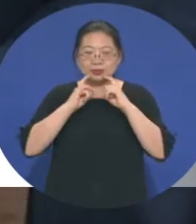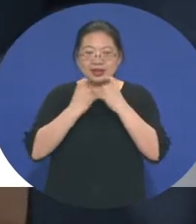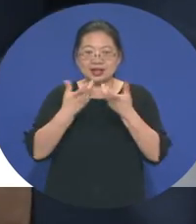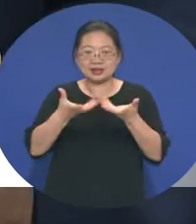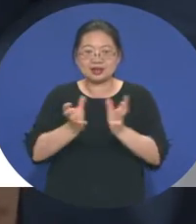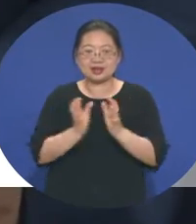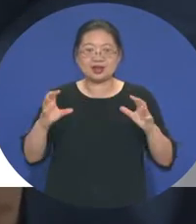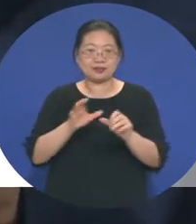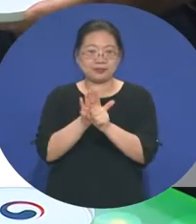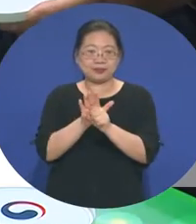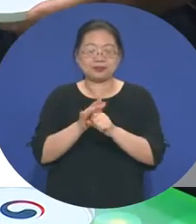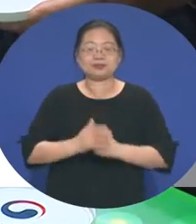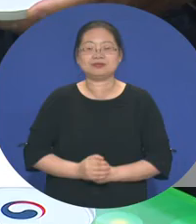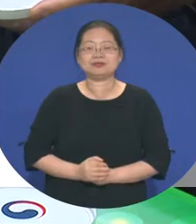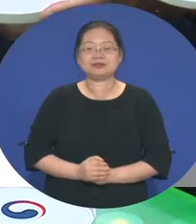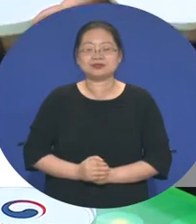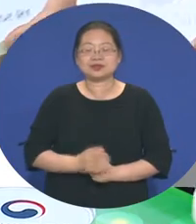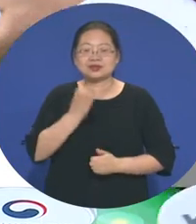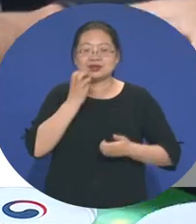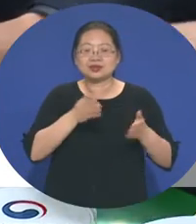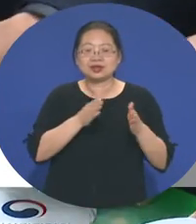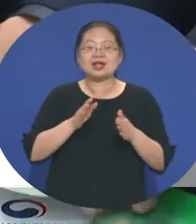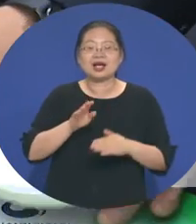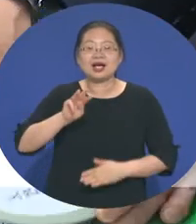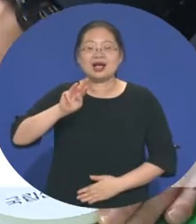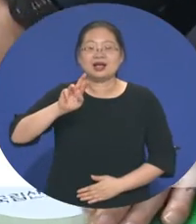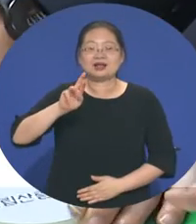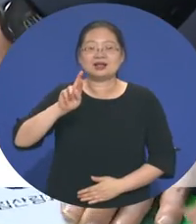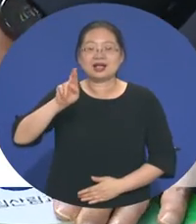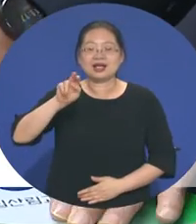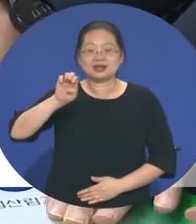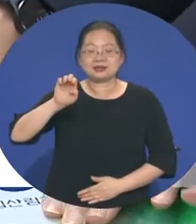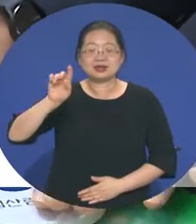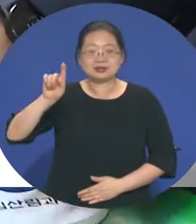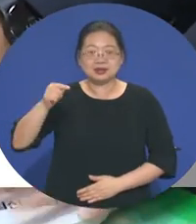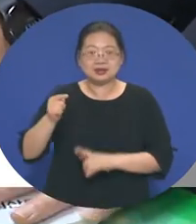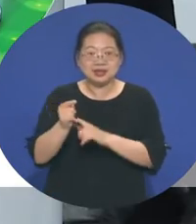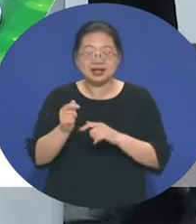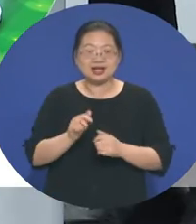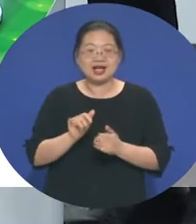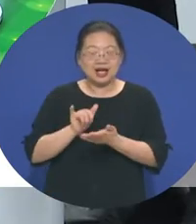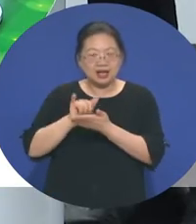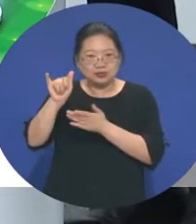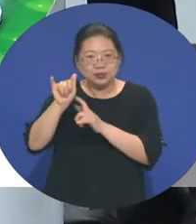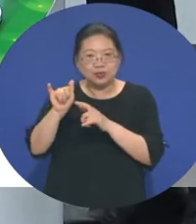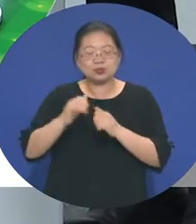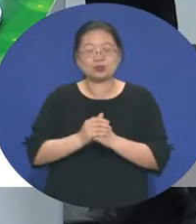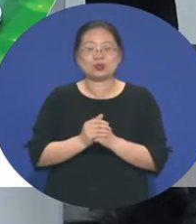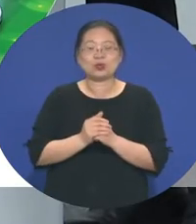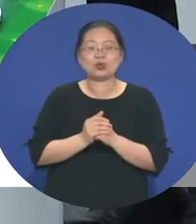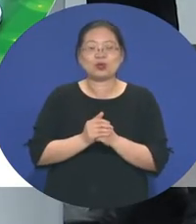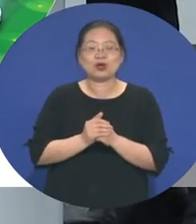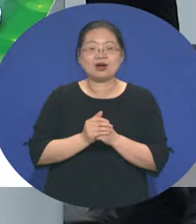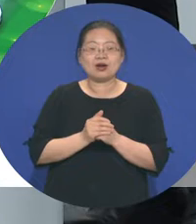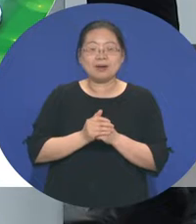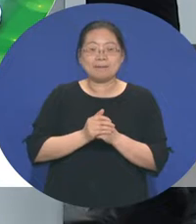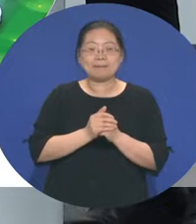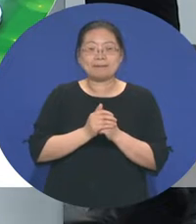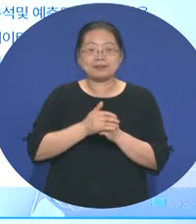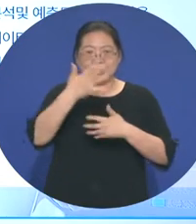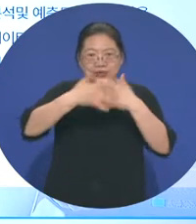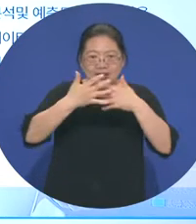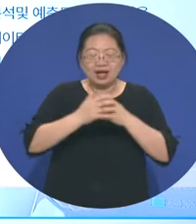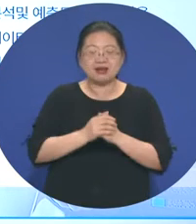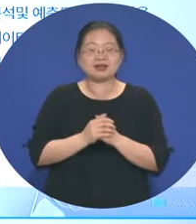기관과 협력합니다 경기 아리백 플랫폼은 항공라이다 초분광 영상 에너지 사용량 데이터 등으로도